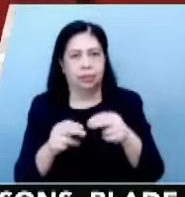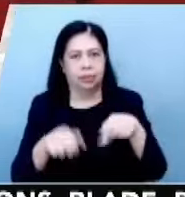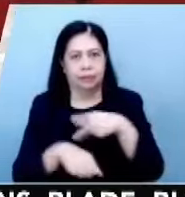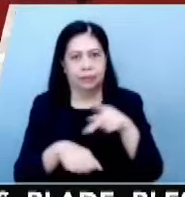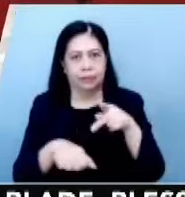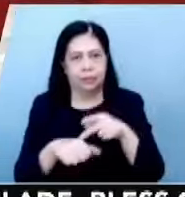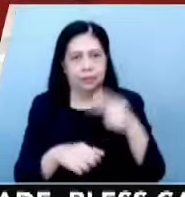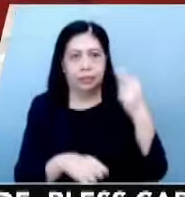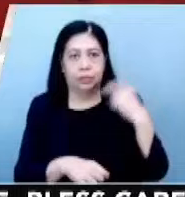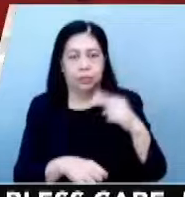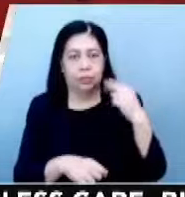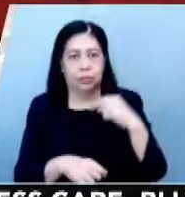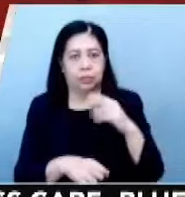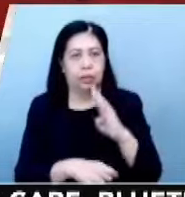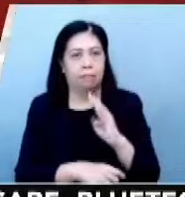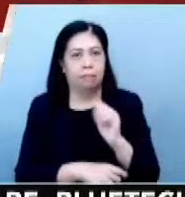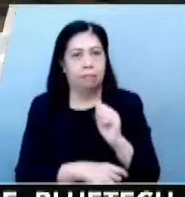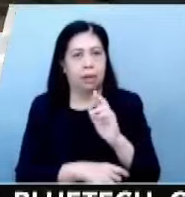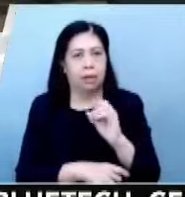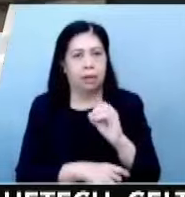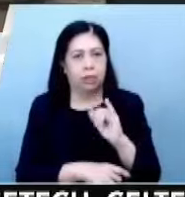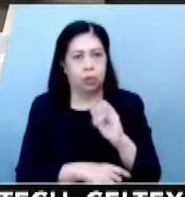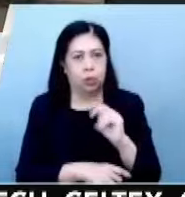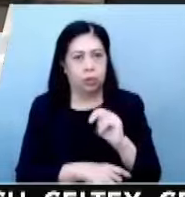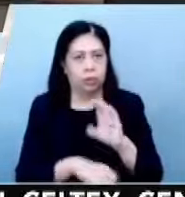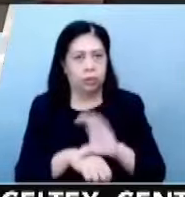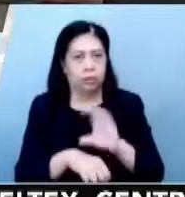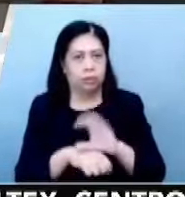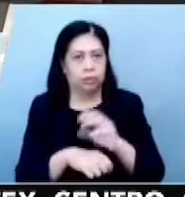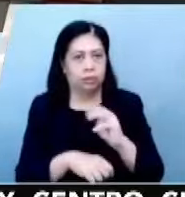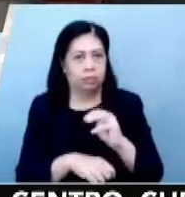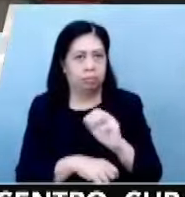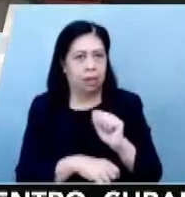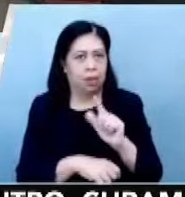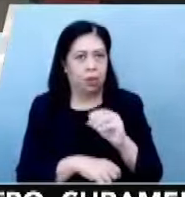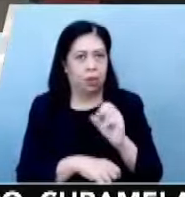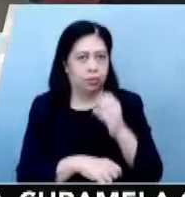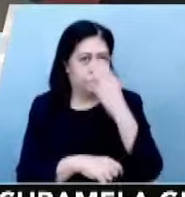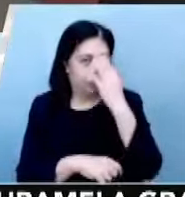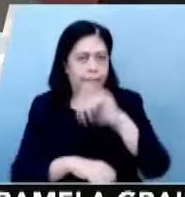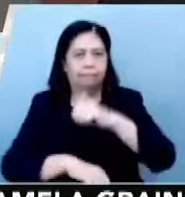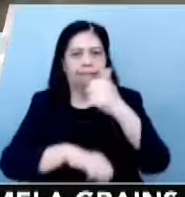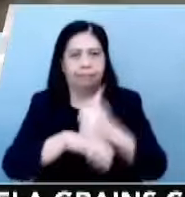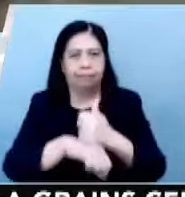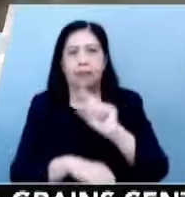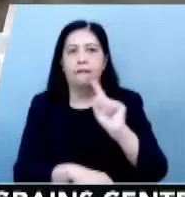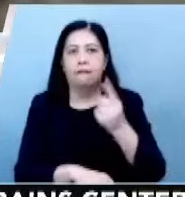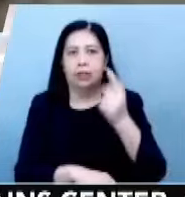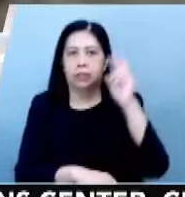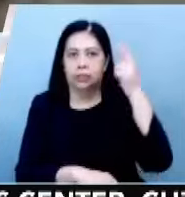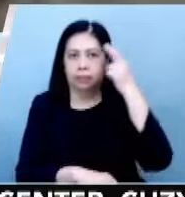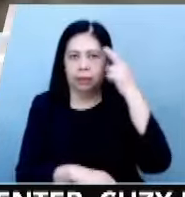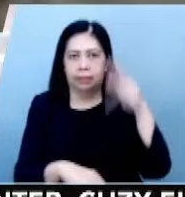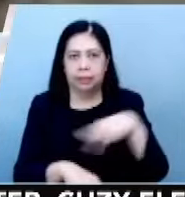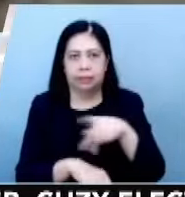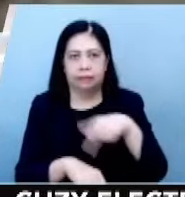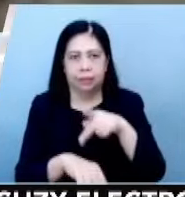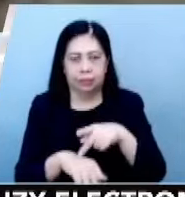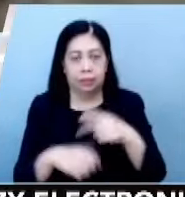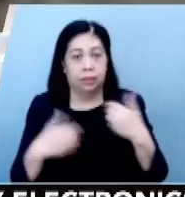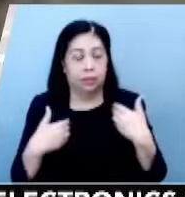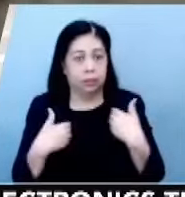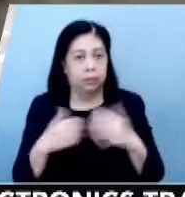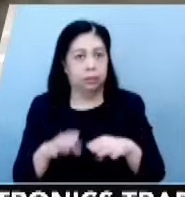makasaysayang Baraswain Church sa Malolos, Bulacan, kung saan itinatag ang unang republika ng Pilipinas. Ngayong may mga hakbang para sa